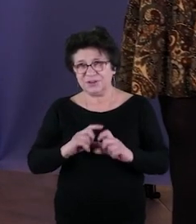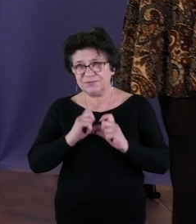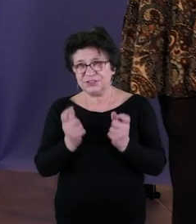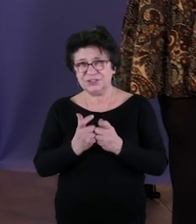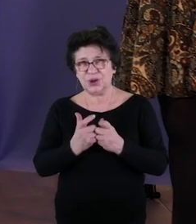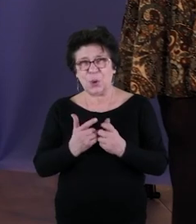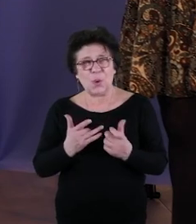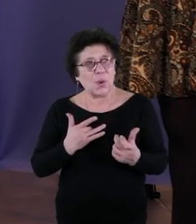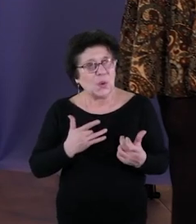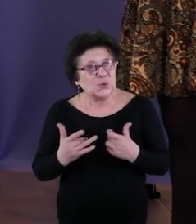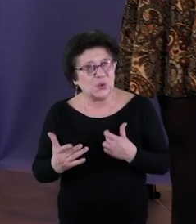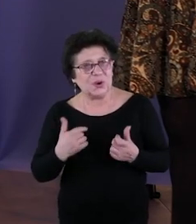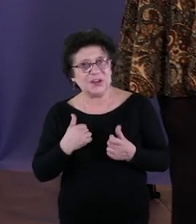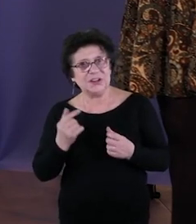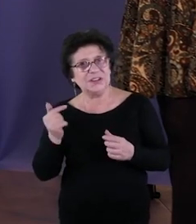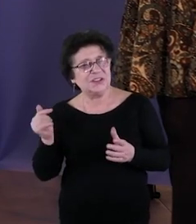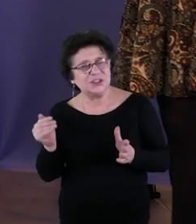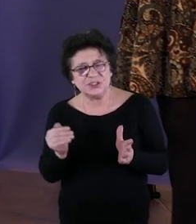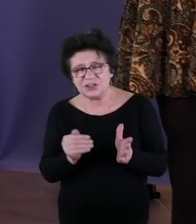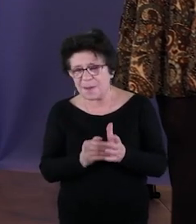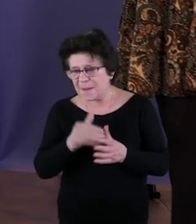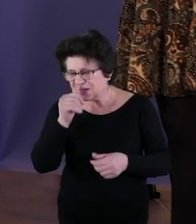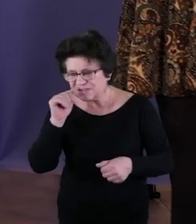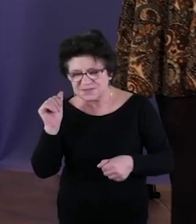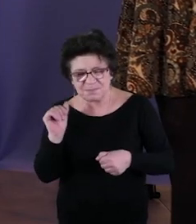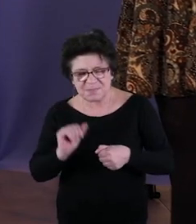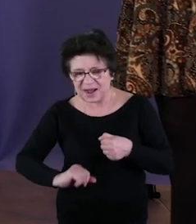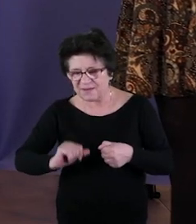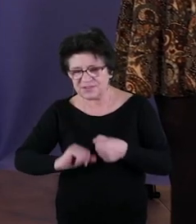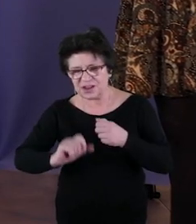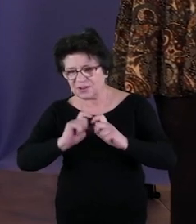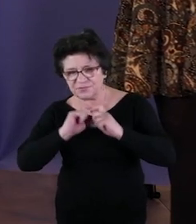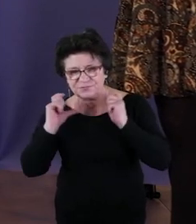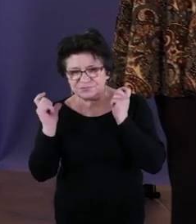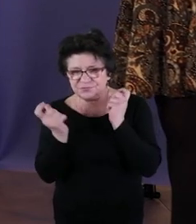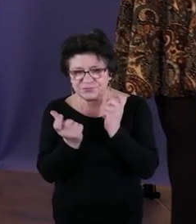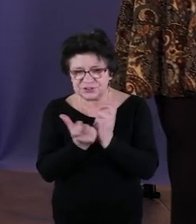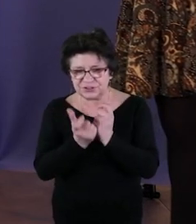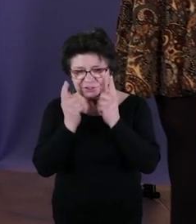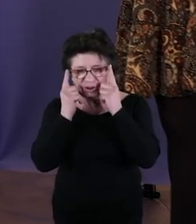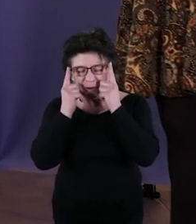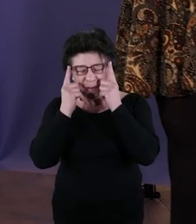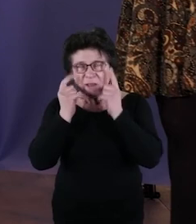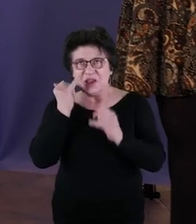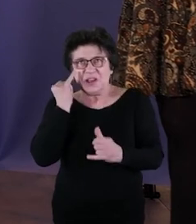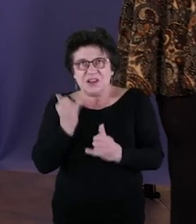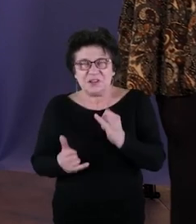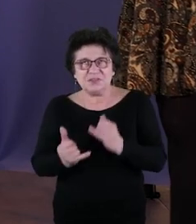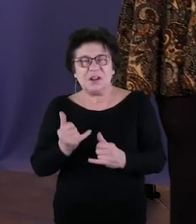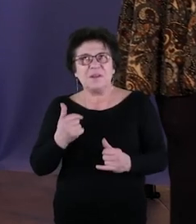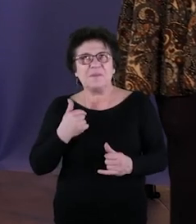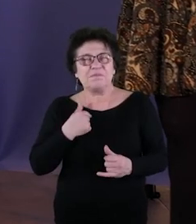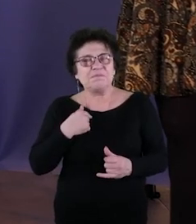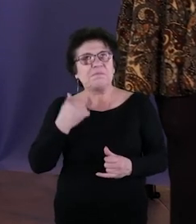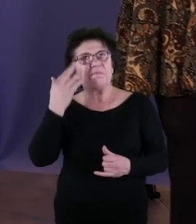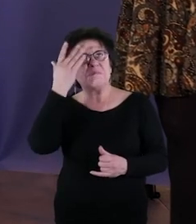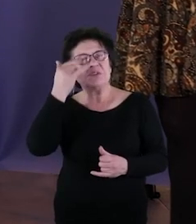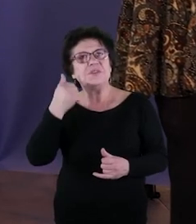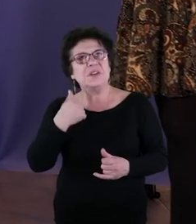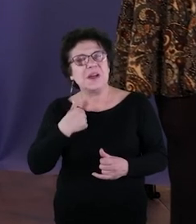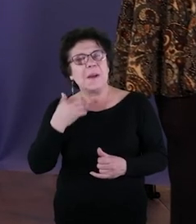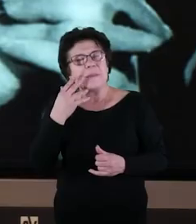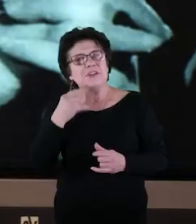informacje że trzeba sprawdzać wiele źródeł i najlepiej jak jeśli mamy jakąś tezę to słuchać